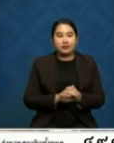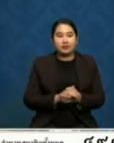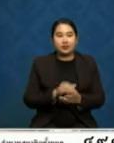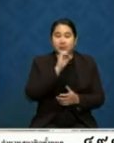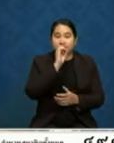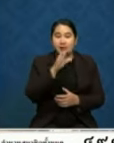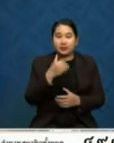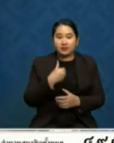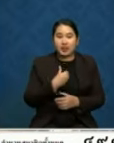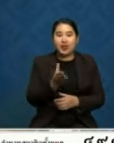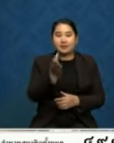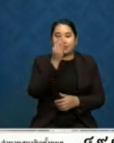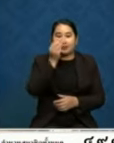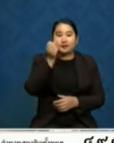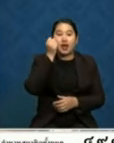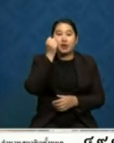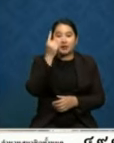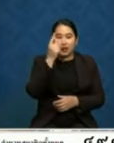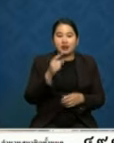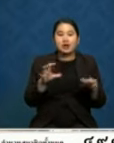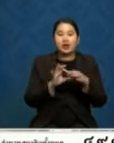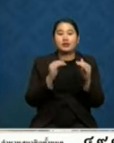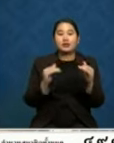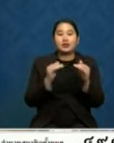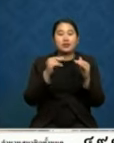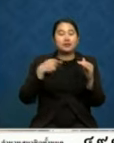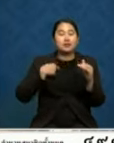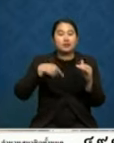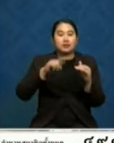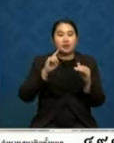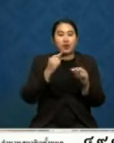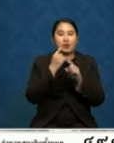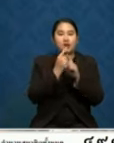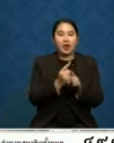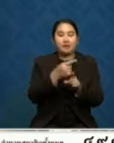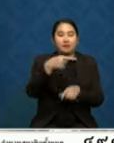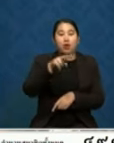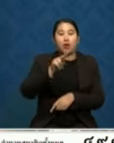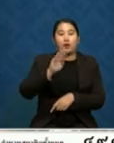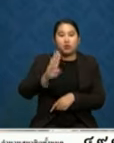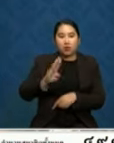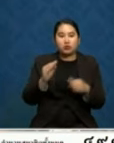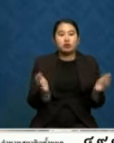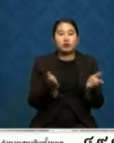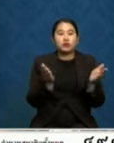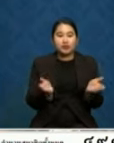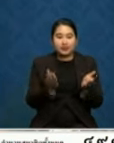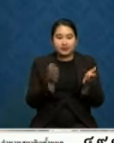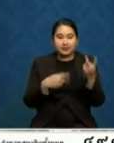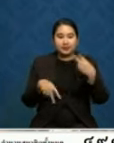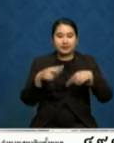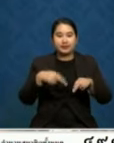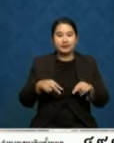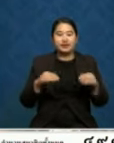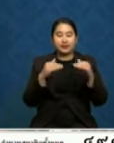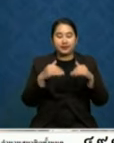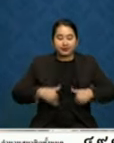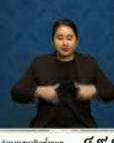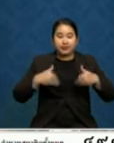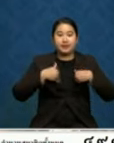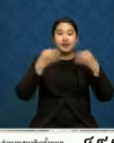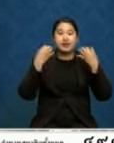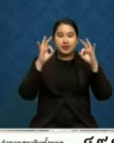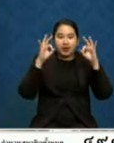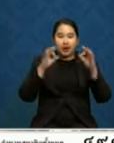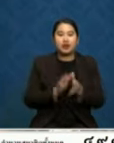งบอกว่าให้เข้าใจนะครับสิทธิประโยชน์ตามพระราชบัญญัติส่งเสริมและคุ้มครองแรงงานอิสระซึ่